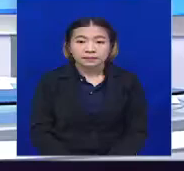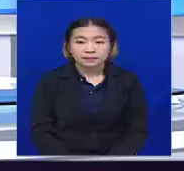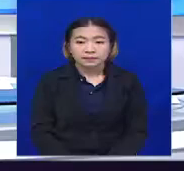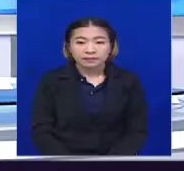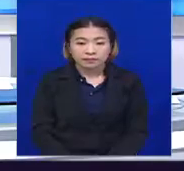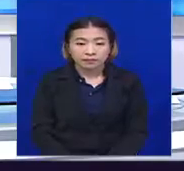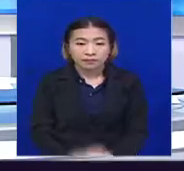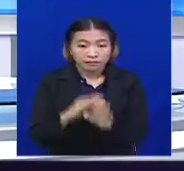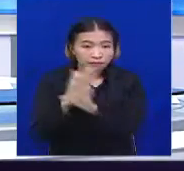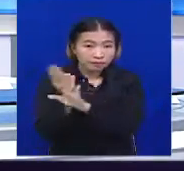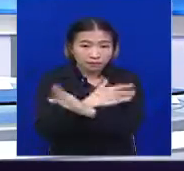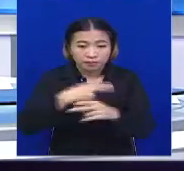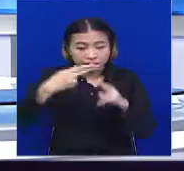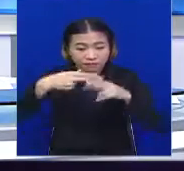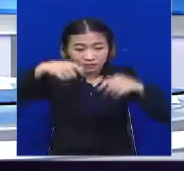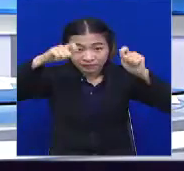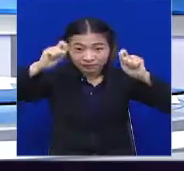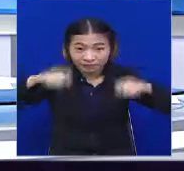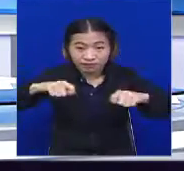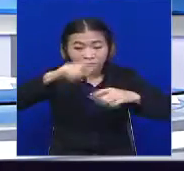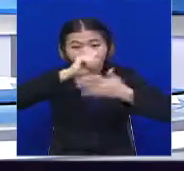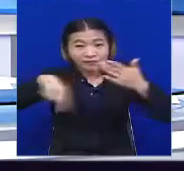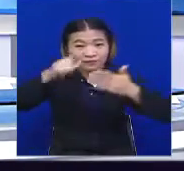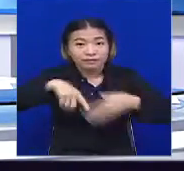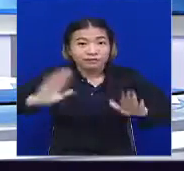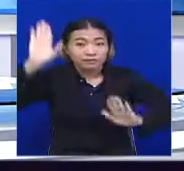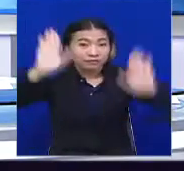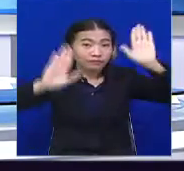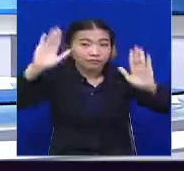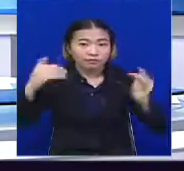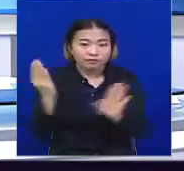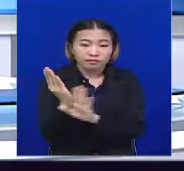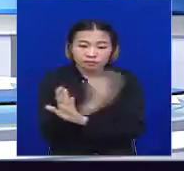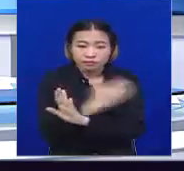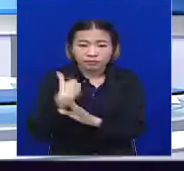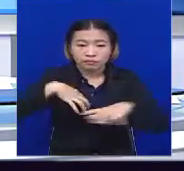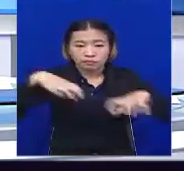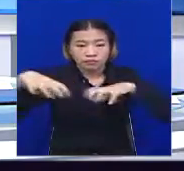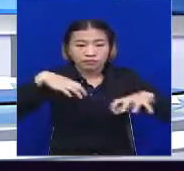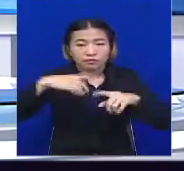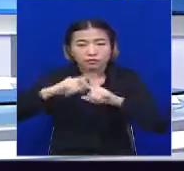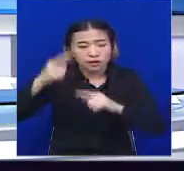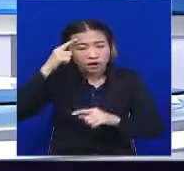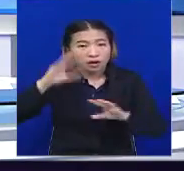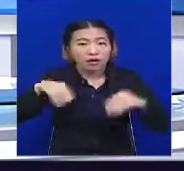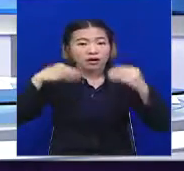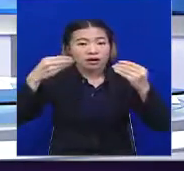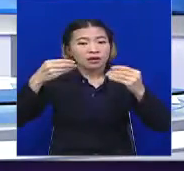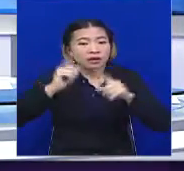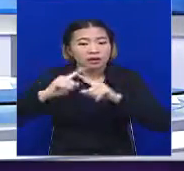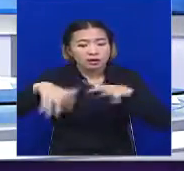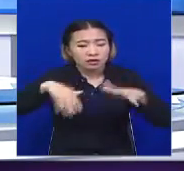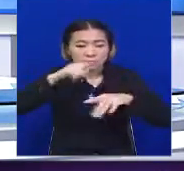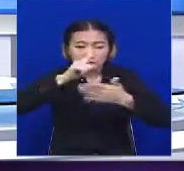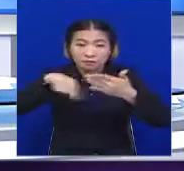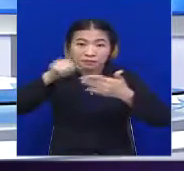อก ก่อนที่จะมีการลงประชามติในวันที่7สิงหาคมนี้นะคะทางกกต.ค่ะก็ได้มีการกิจกรรมเพื่อที่จะรณรงค์ประชาสัมพันธ์การทำประชามติ